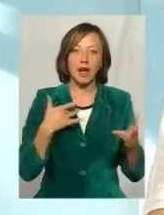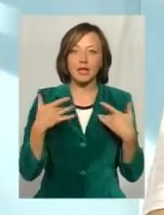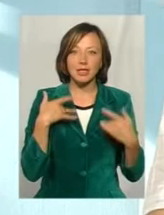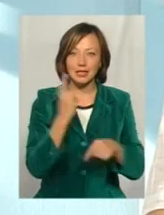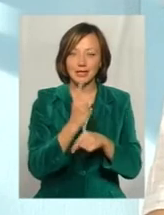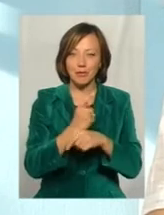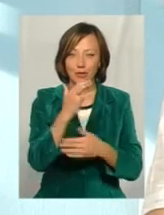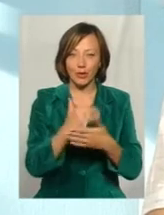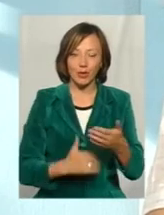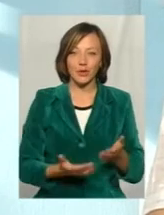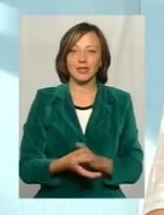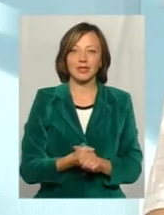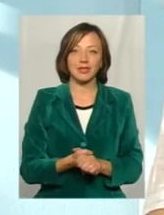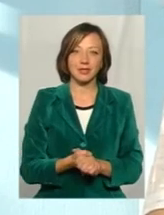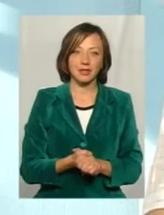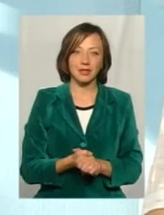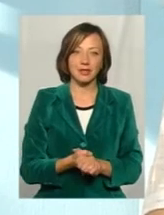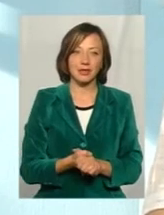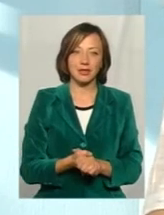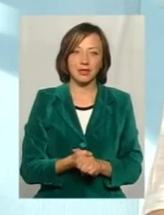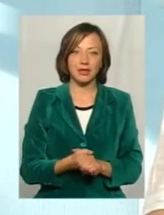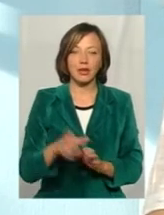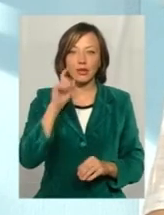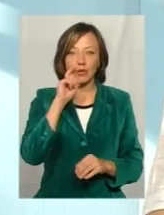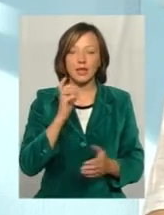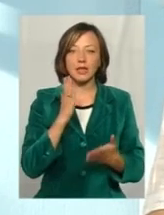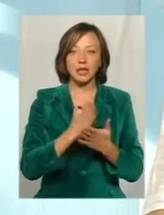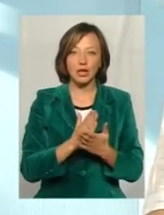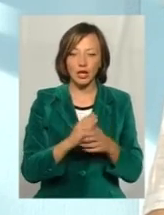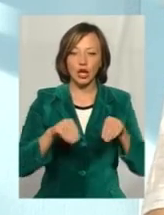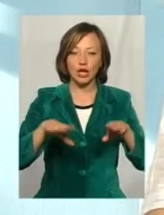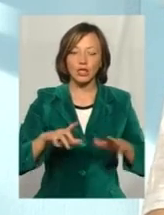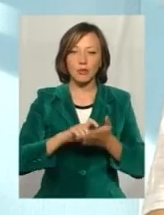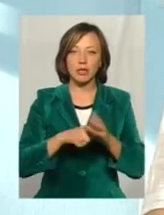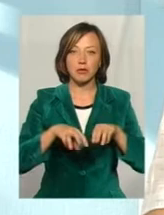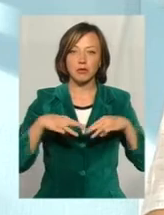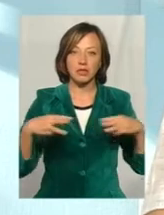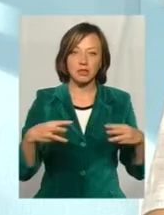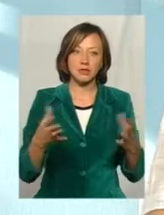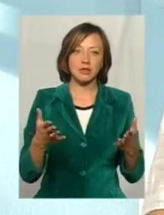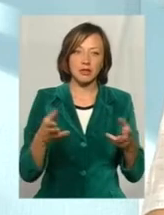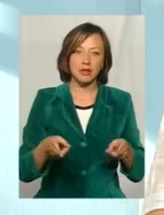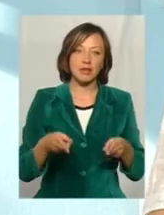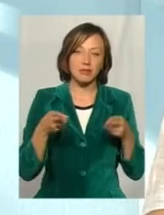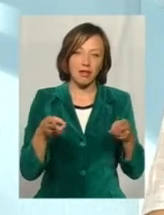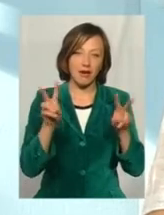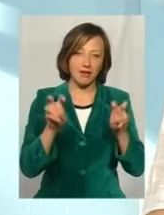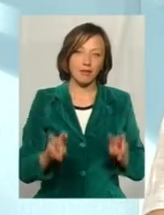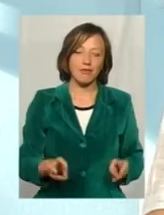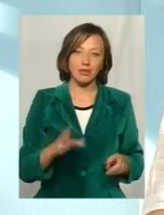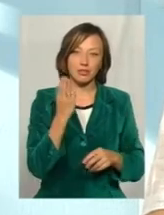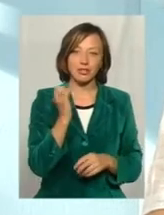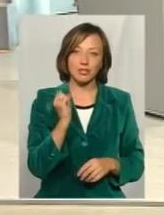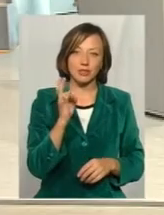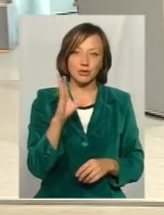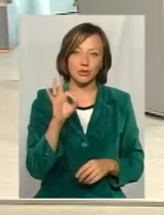заборонені в Україні, є відповідне рішення Кабінету міністрів, та кримінальна тематика. Угу. Ну,